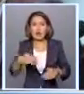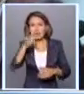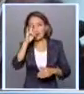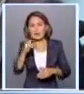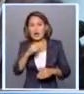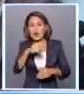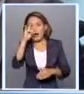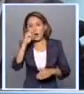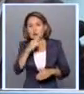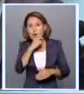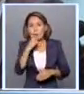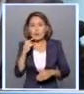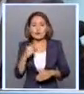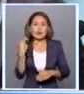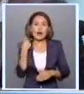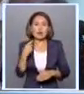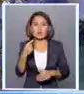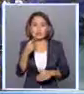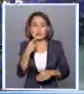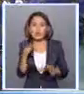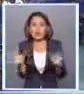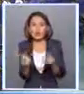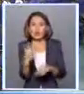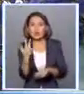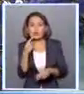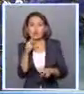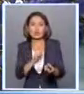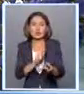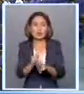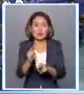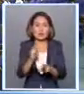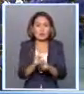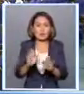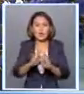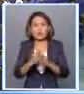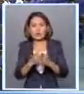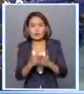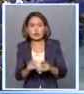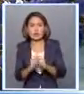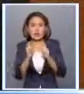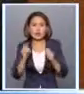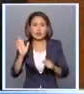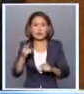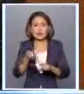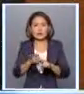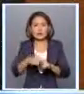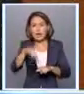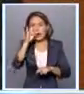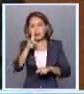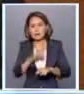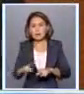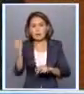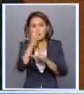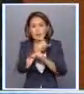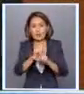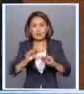елімізде қазақ, орыс, ағылшын тілдерін бірге оқытуға арналған оқу әдістемелік құралдары аз. Десе де зияткерлік мектептерде бұл іс тәжірибе жүзінде